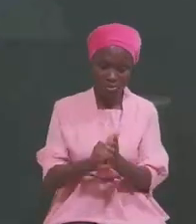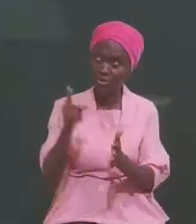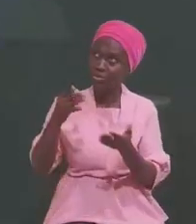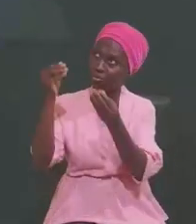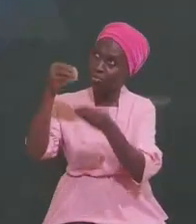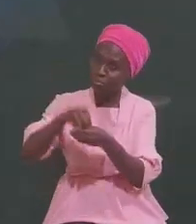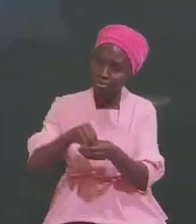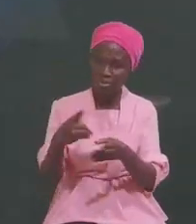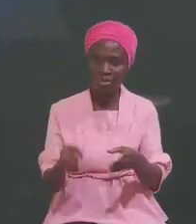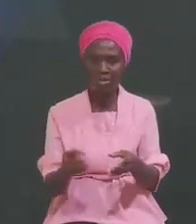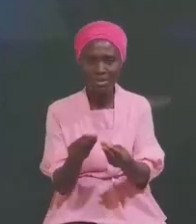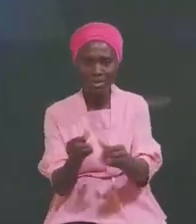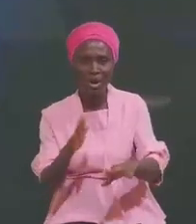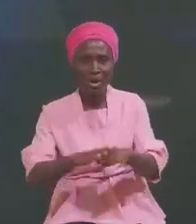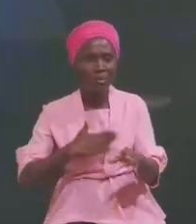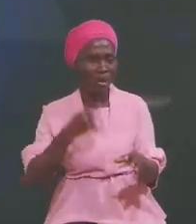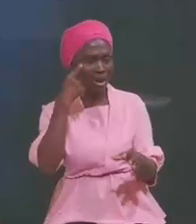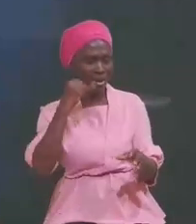mes yeux, vraiment,